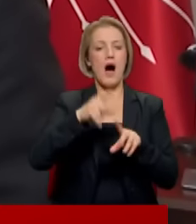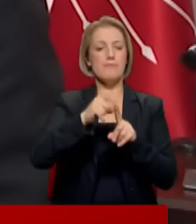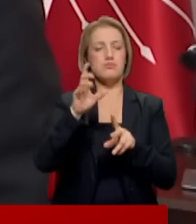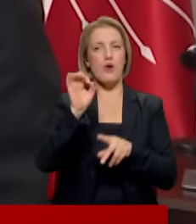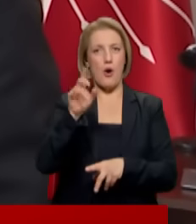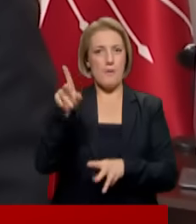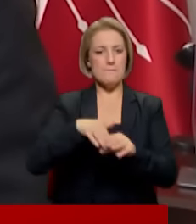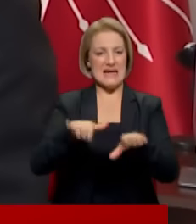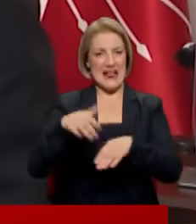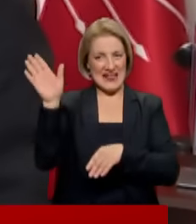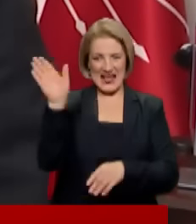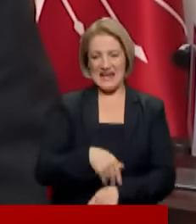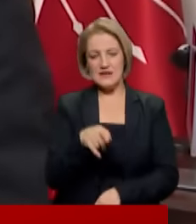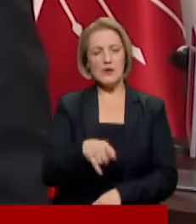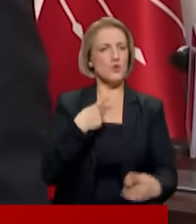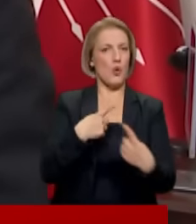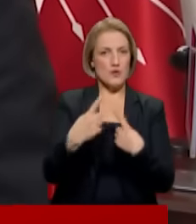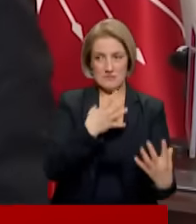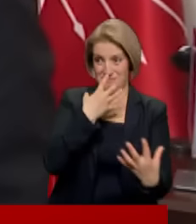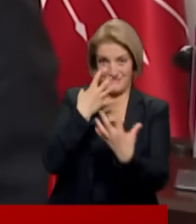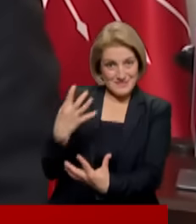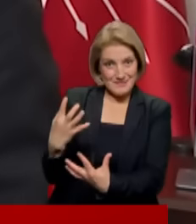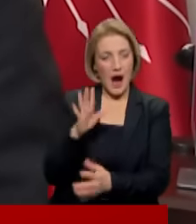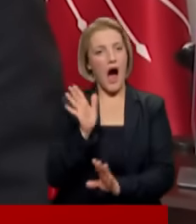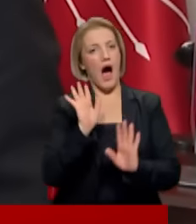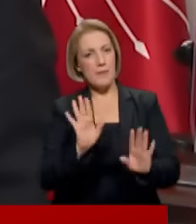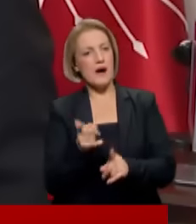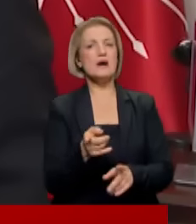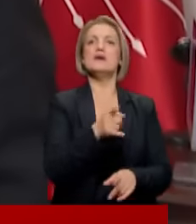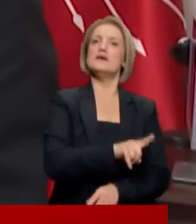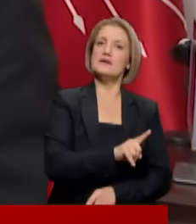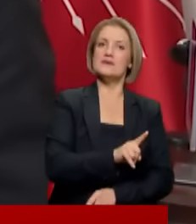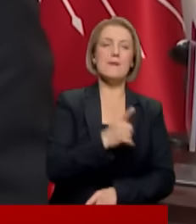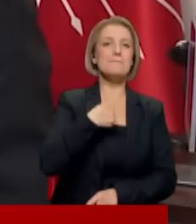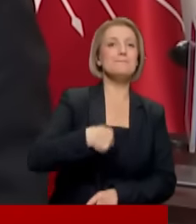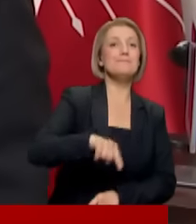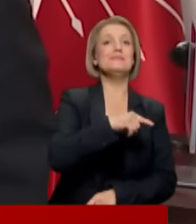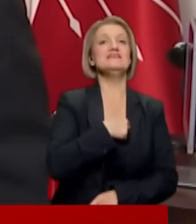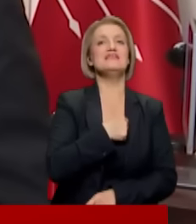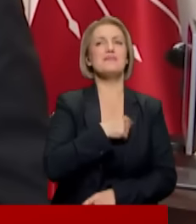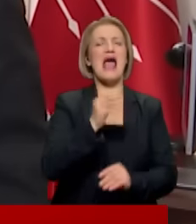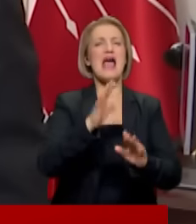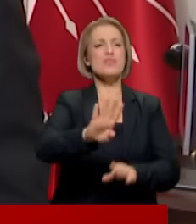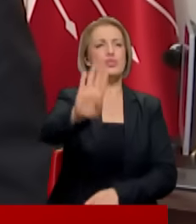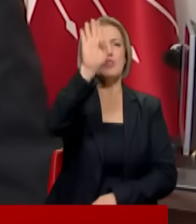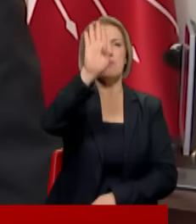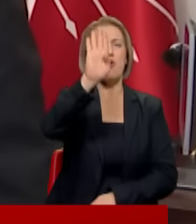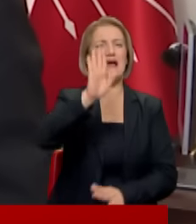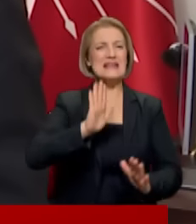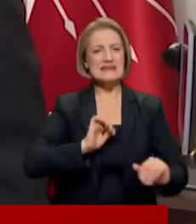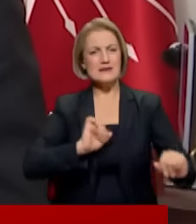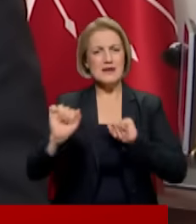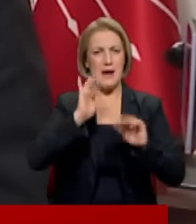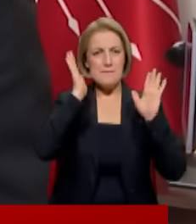gelsin konuşsun diyecek kadar önerilerde bulunabiliyorlar ama diğer taraftan bizim verdiğimiz en demokratik tepkiyi